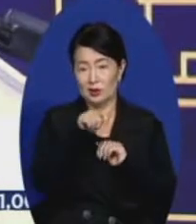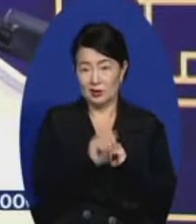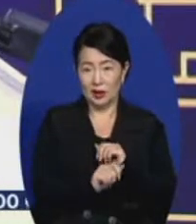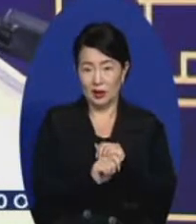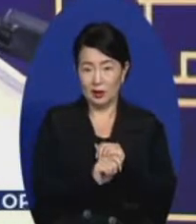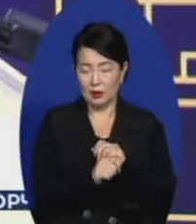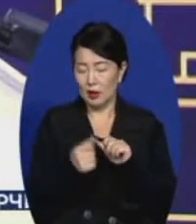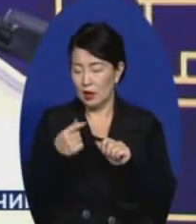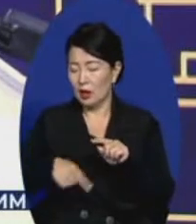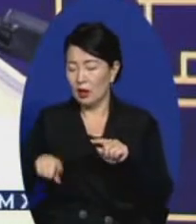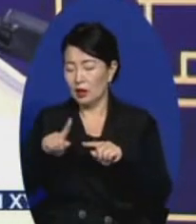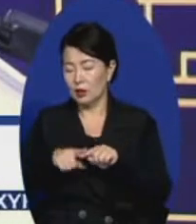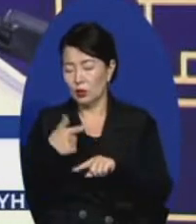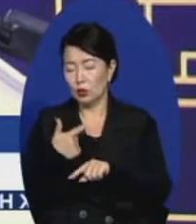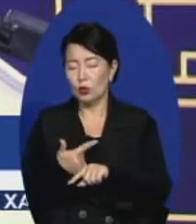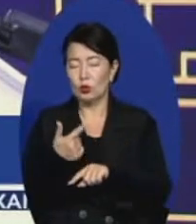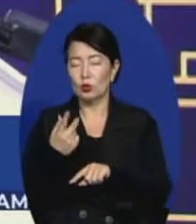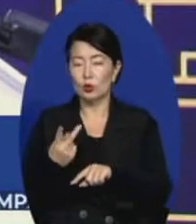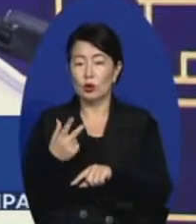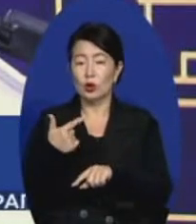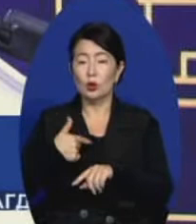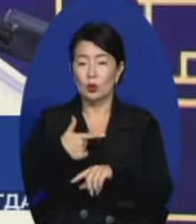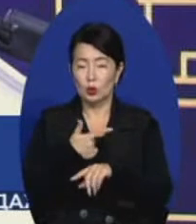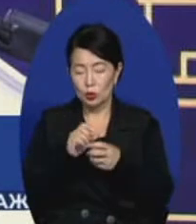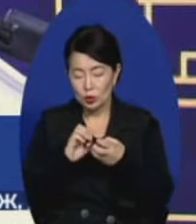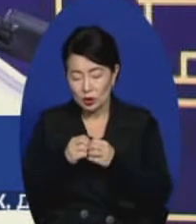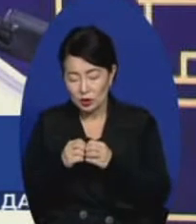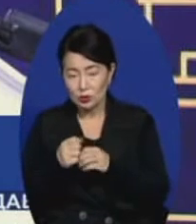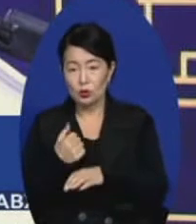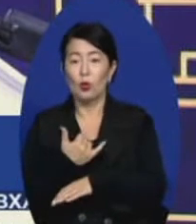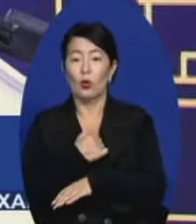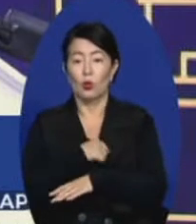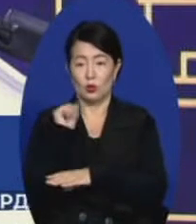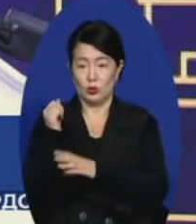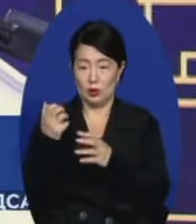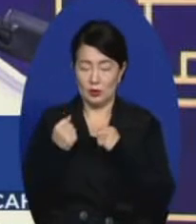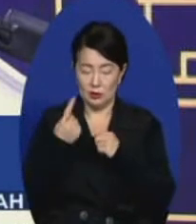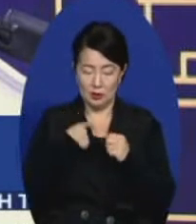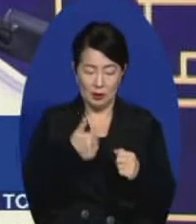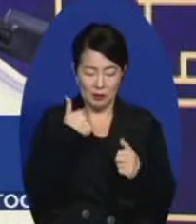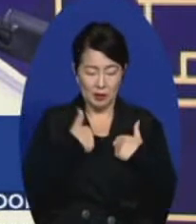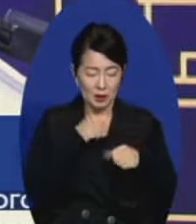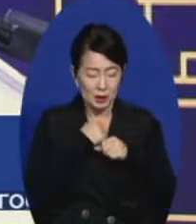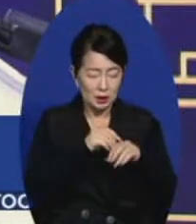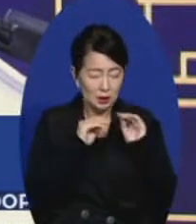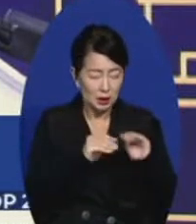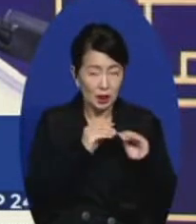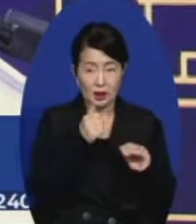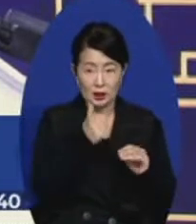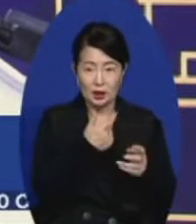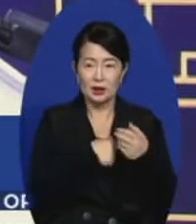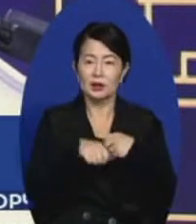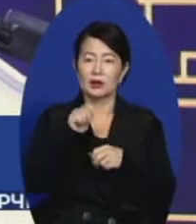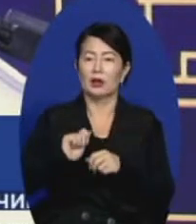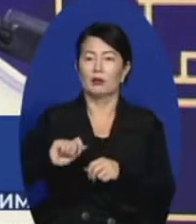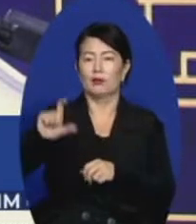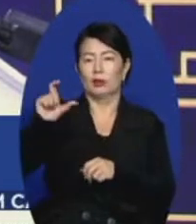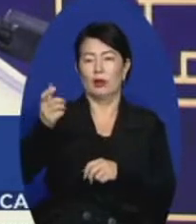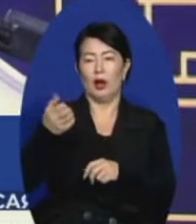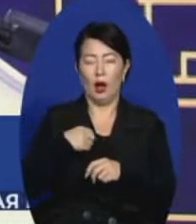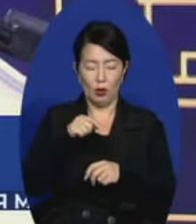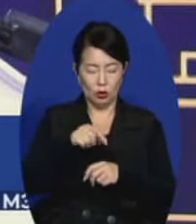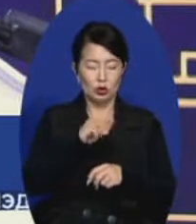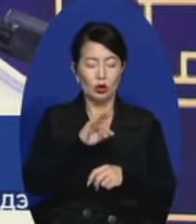нэмэх нь гүйцэтгэлийн урамшуулал тооцох учраас бол хамгийн сайн багш, хамгийн сайн гүйцэтгэлтэй багш бол хамгийн өндөр цалин урамшуулал авах энэ